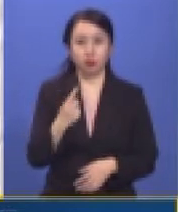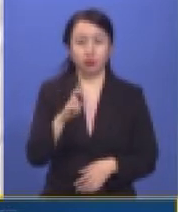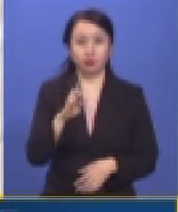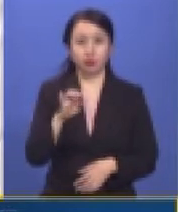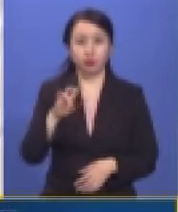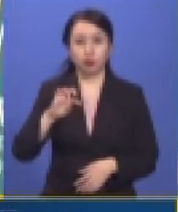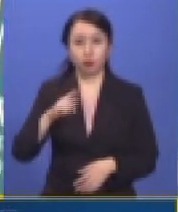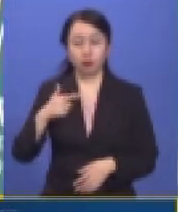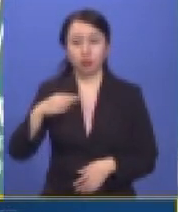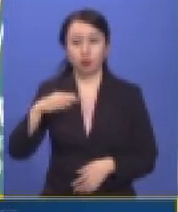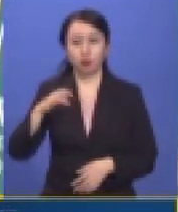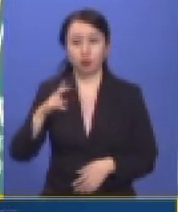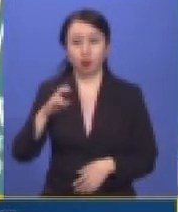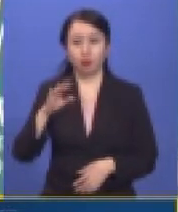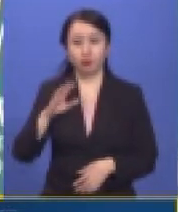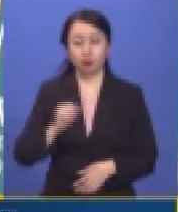Бибигуль Темирбекова.